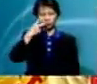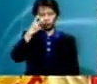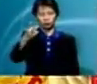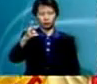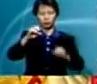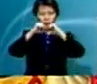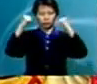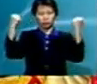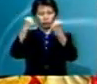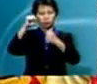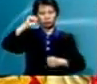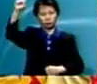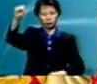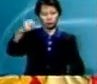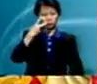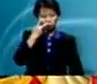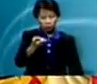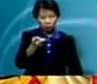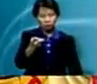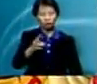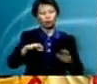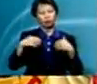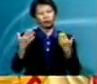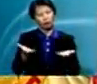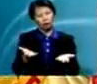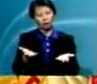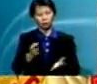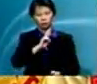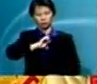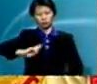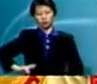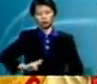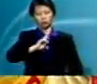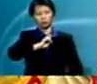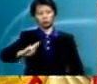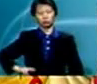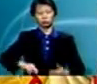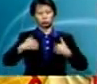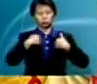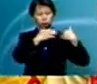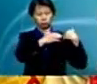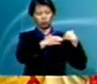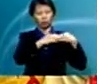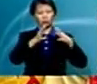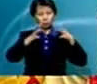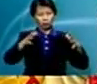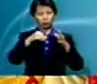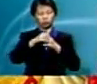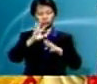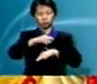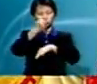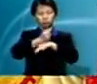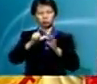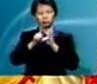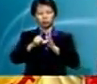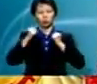merdeka. Tengok kembali ya, bagaimana raja-raja memainkan peranan sehingga termaktub dalam satu perlembagaan begitu